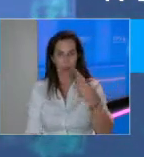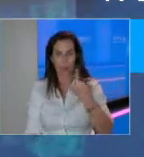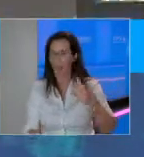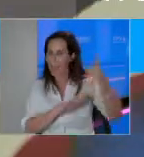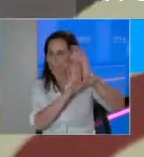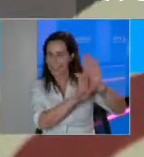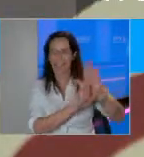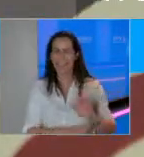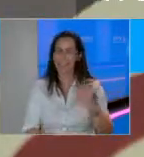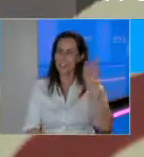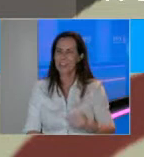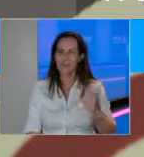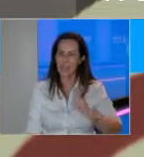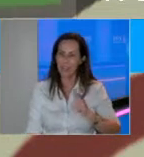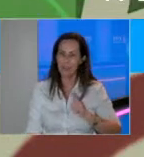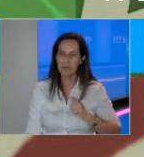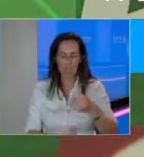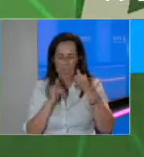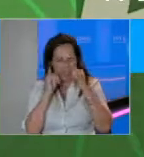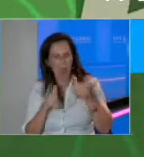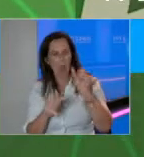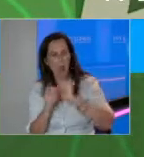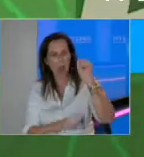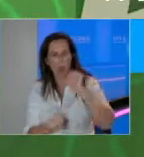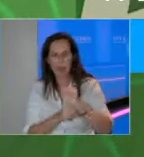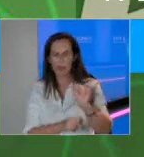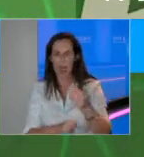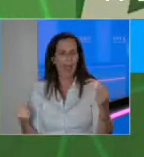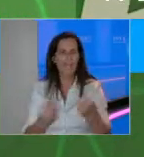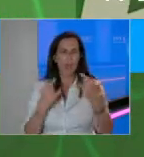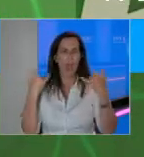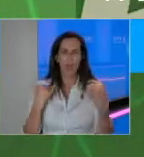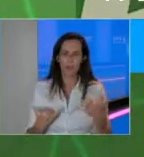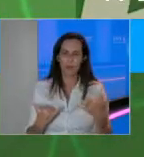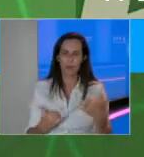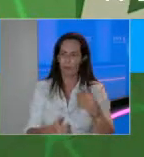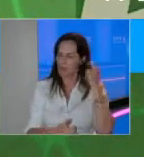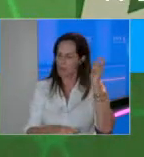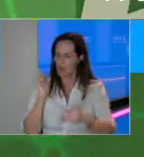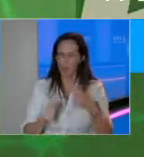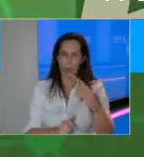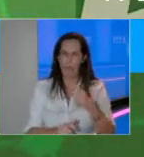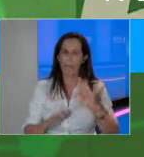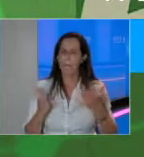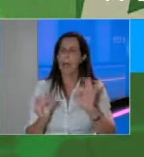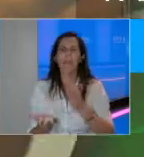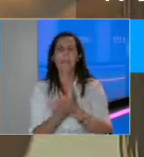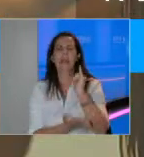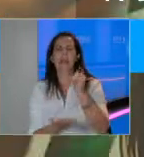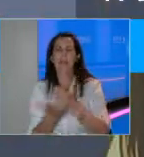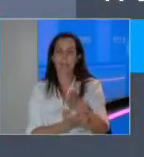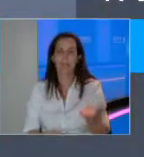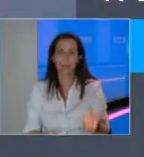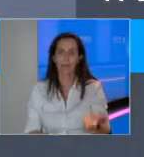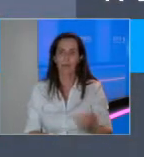ההנהגה. כן, ואנשים כן. פרטיים יצעקו את זעקתם. הרי הוויכוח היום, אני שומע שאנשים מדברים על מהי אמת, כן? גם